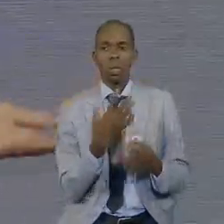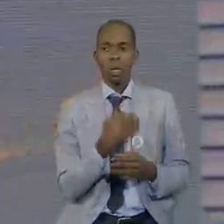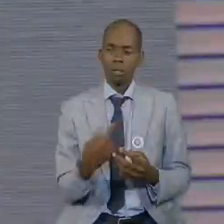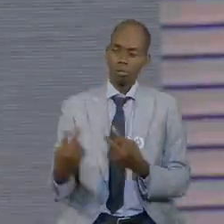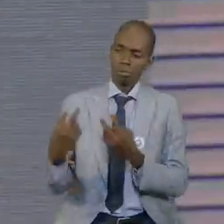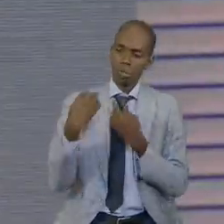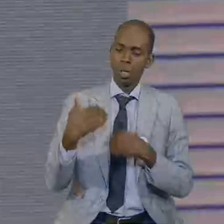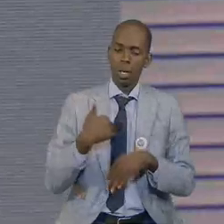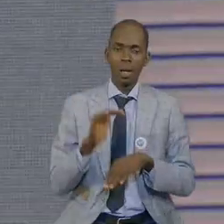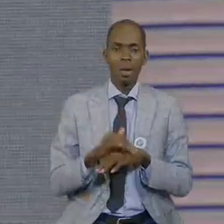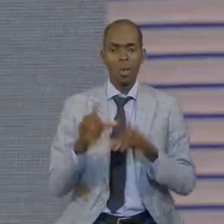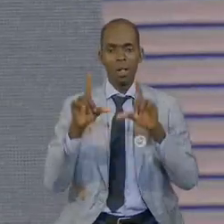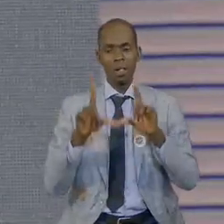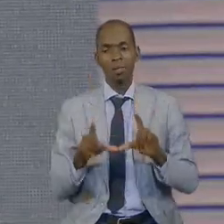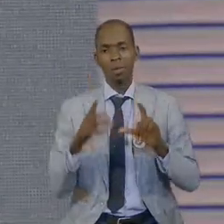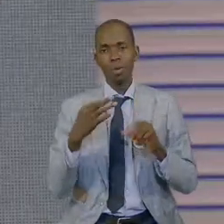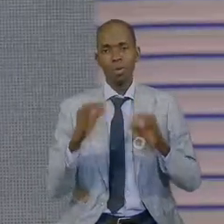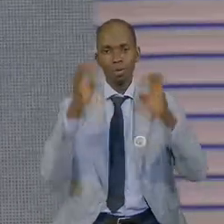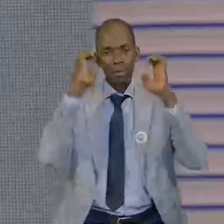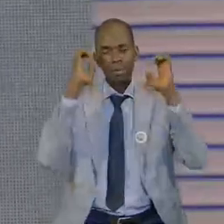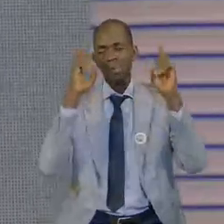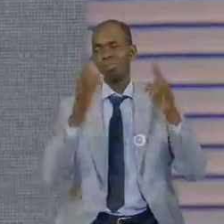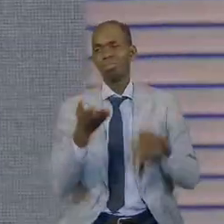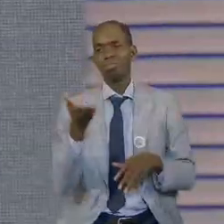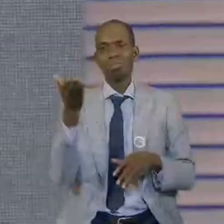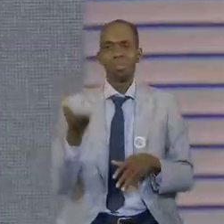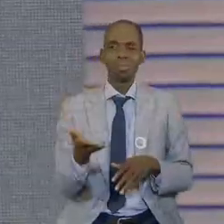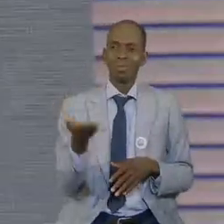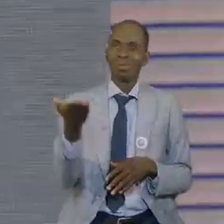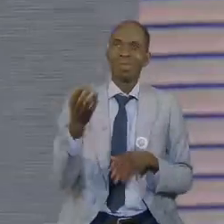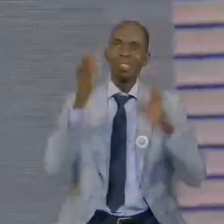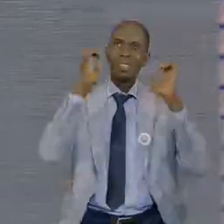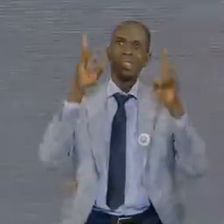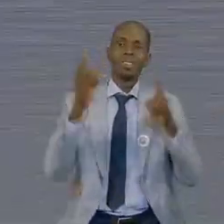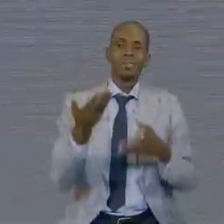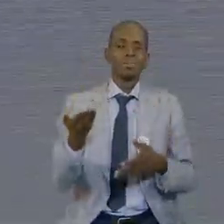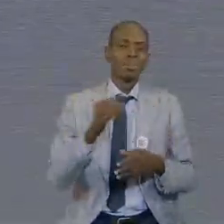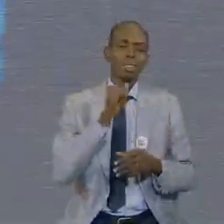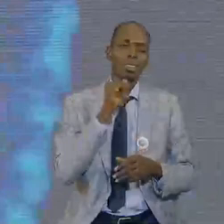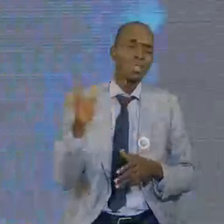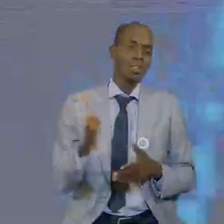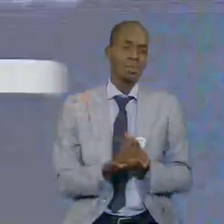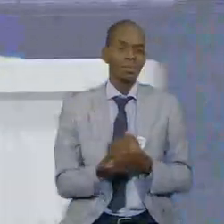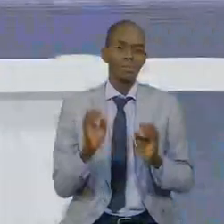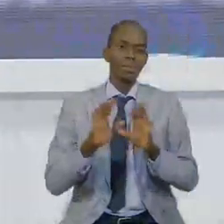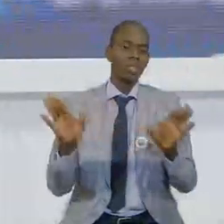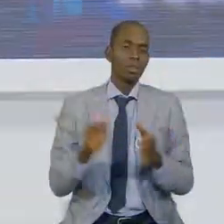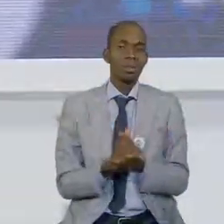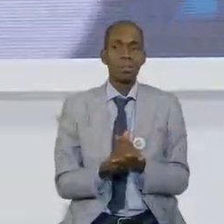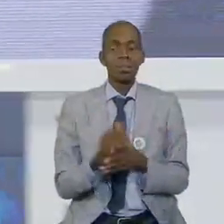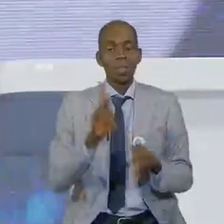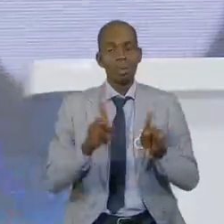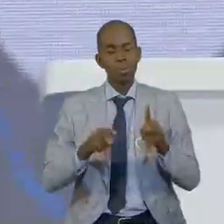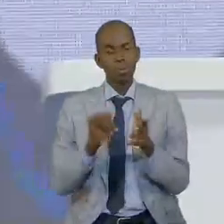of education, ils regardent notre niveau d'éducation. To them, they ask what power does he have. Ils se demandent mais quelle puissance il a. The people that look at us, ceux